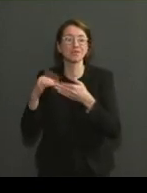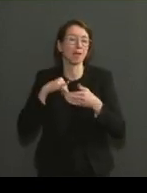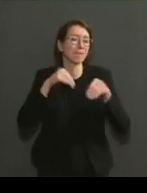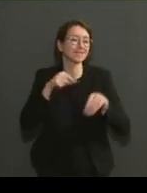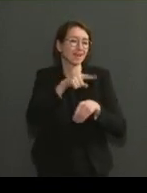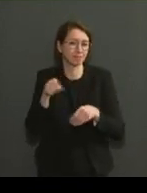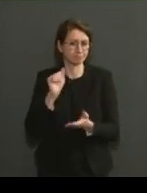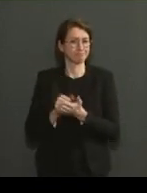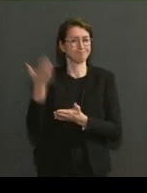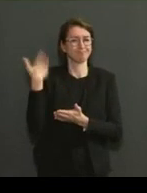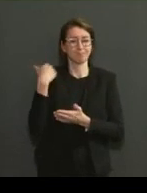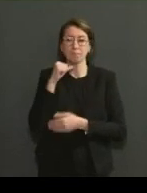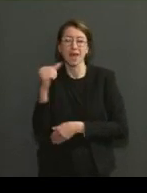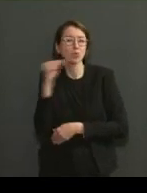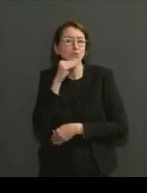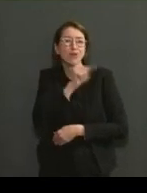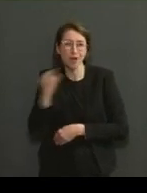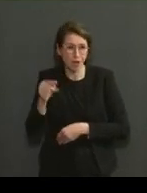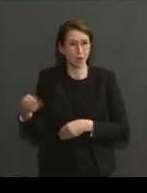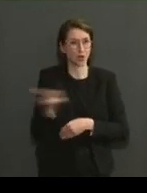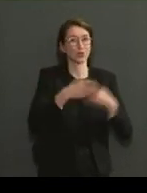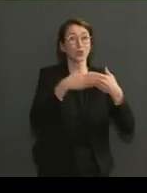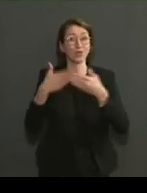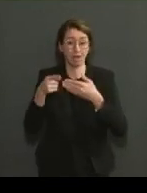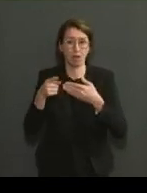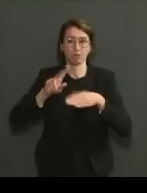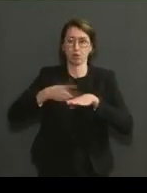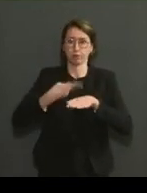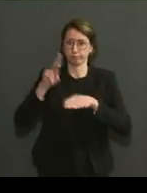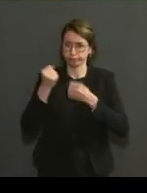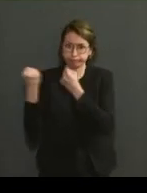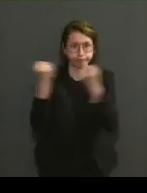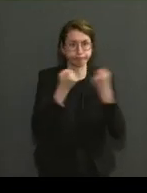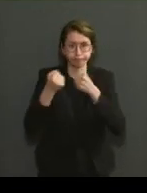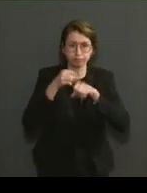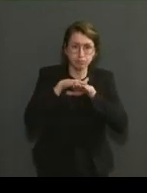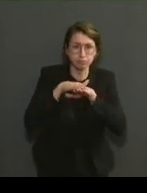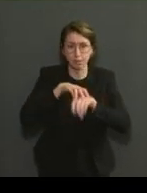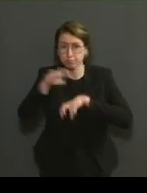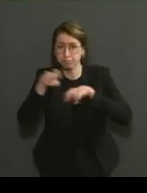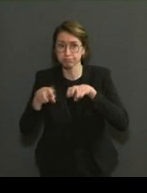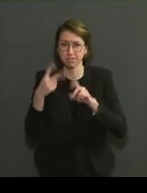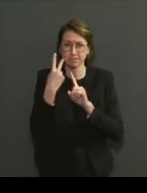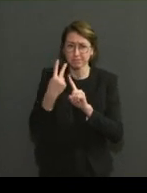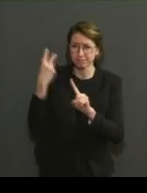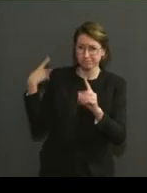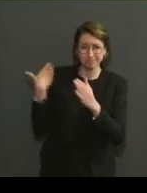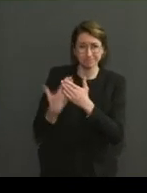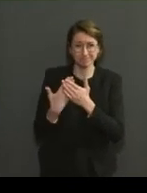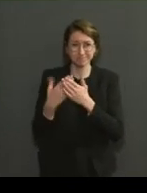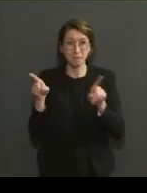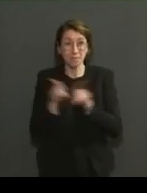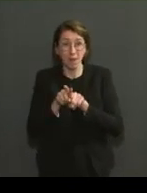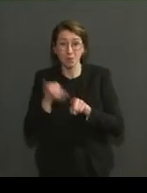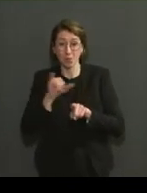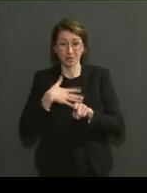pu corréler, à peu près partout dans le monde, la mobilité avec le risque de transmission. Et donc, on voudrait à nouveau